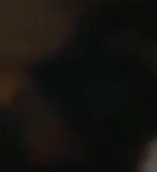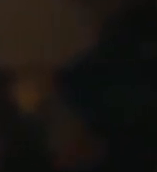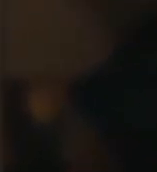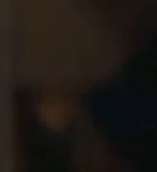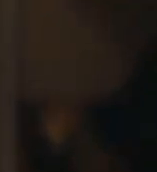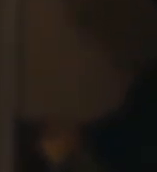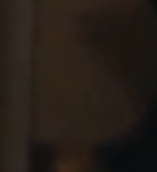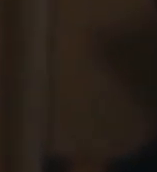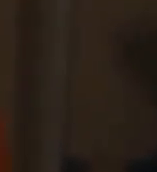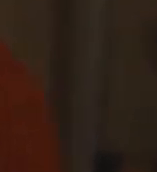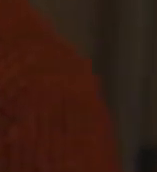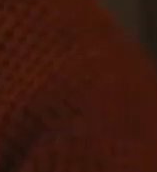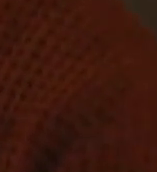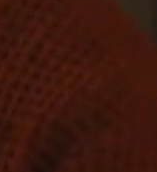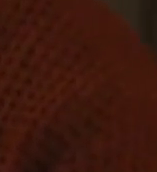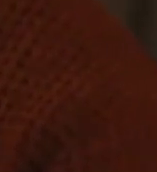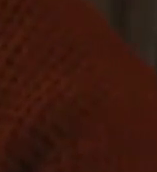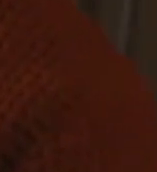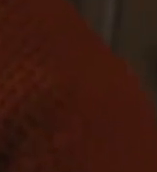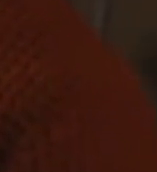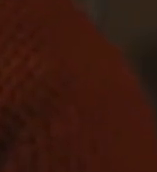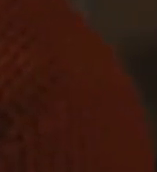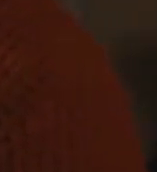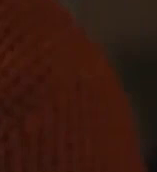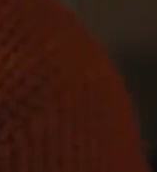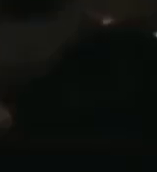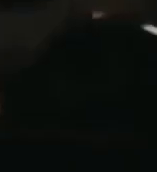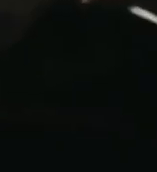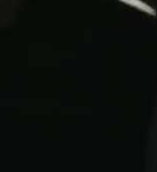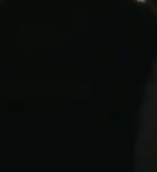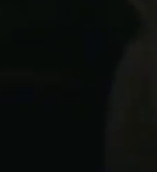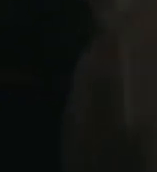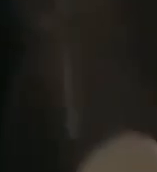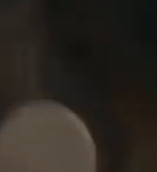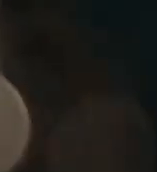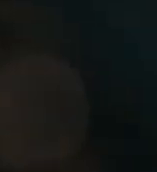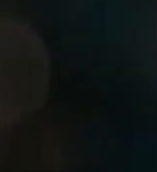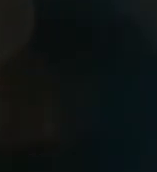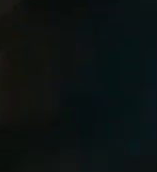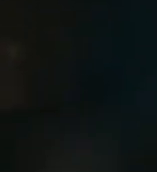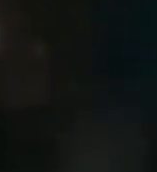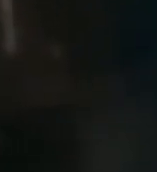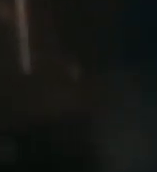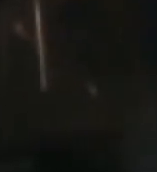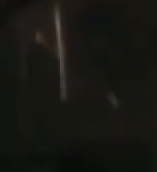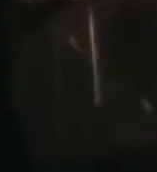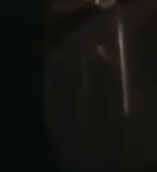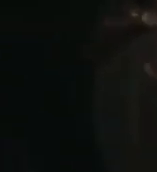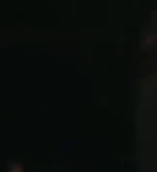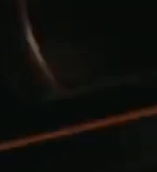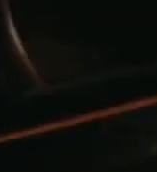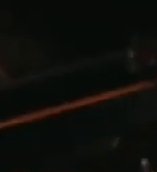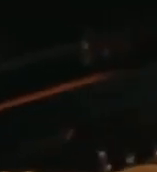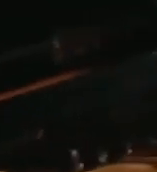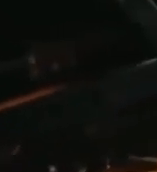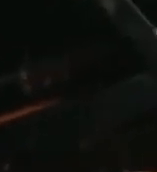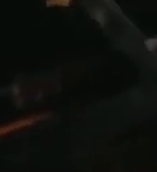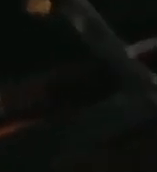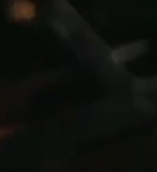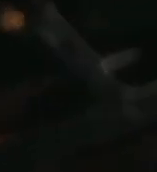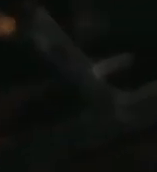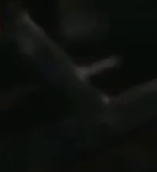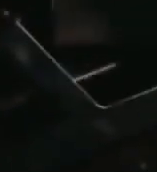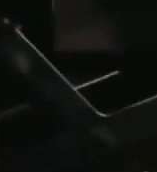lee 4평 동안 님 대우도 뽑을 수 있으세요 노래도 잘하고 헤어도 잘 크는데 밟고 없이